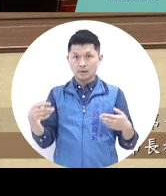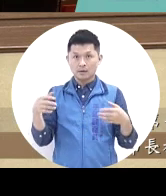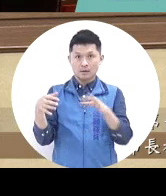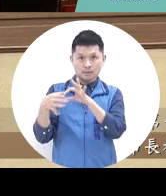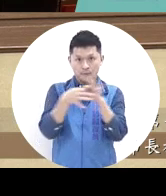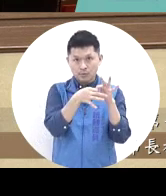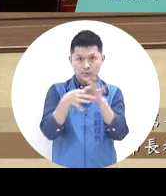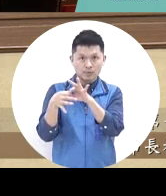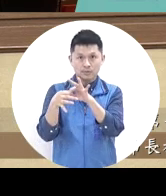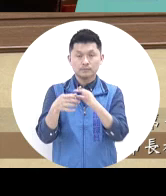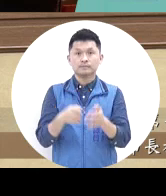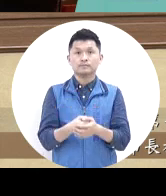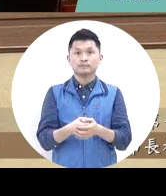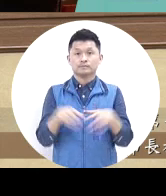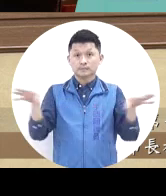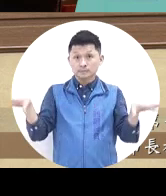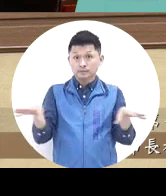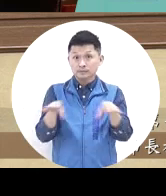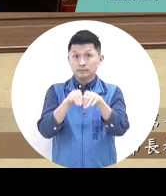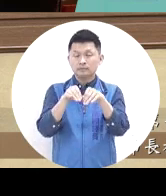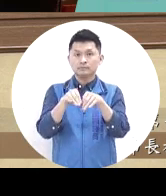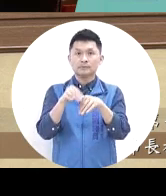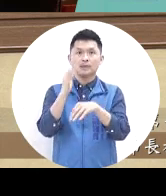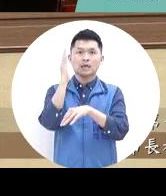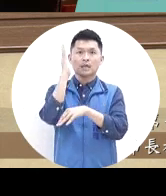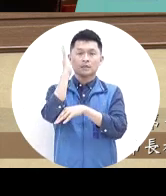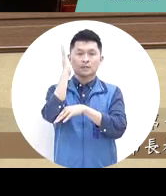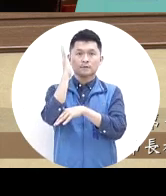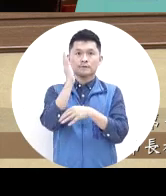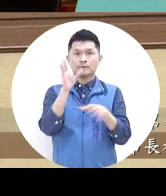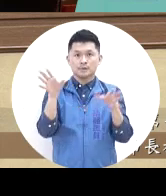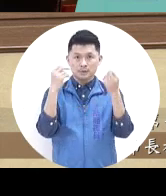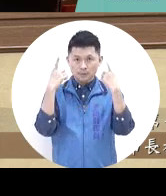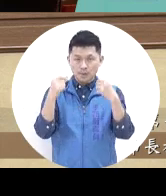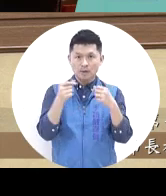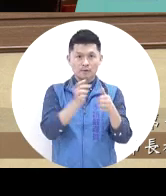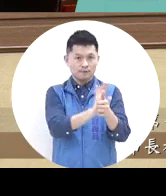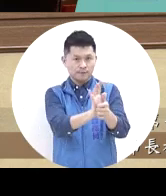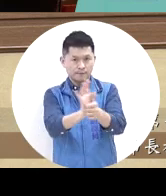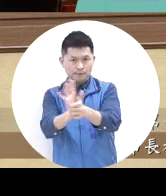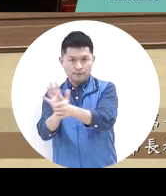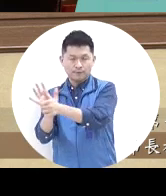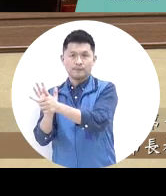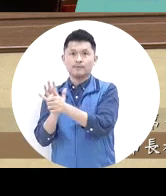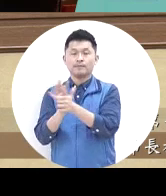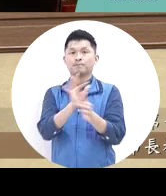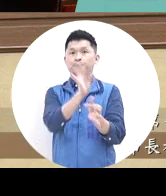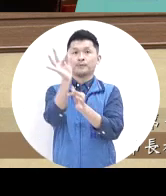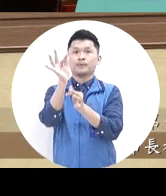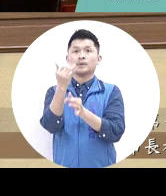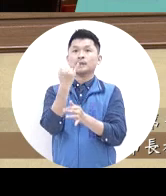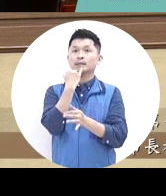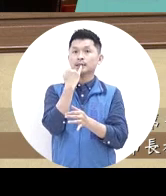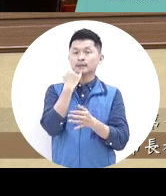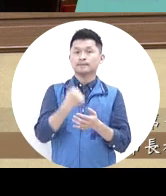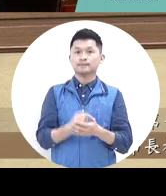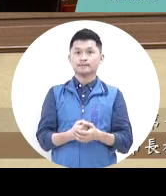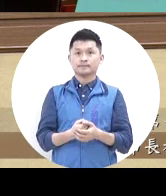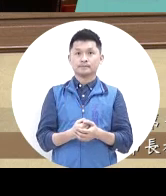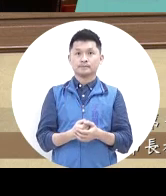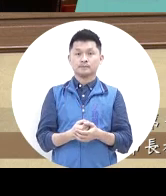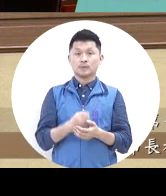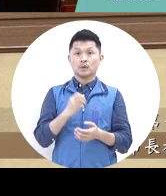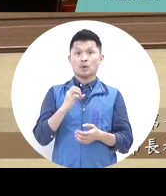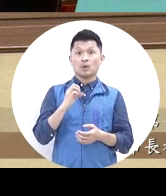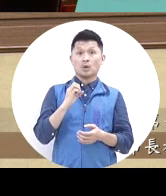们整个整合本府的资源，让所有的资讯的服务的发展能够全面到位。所以我们的 OCA